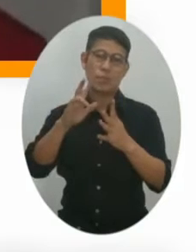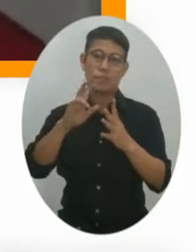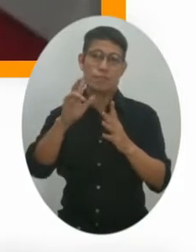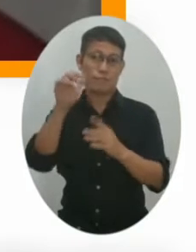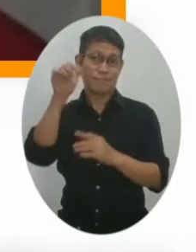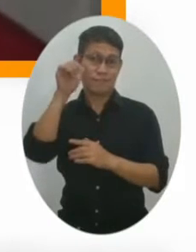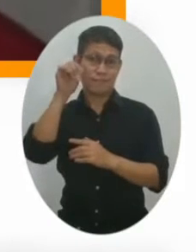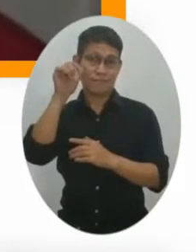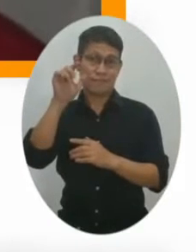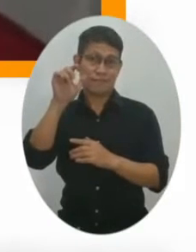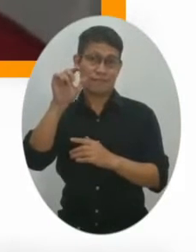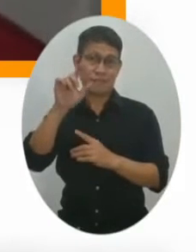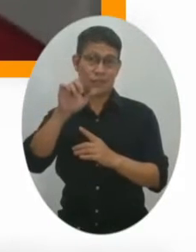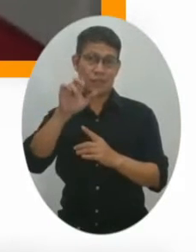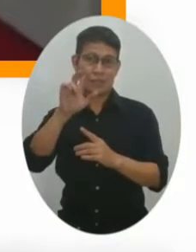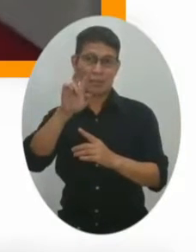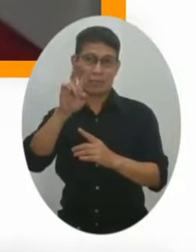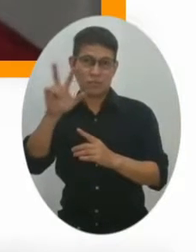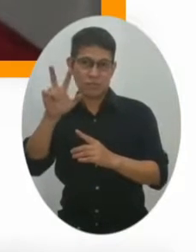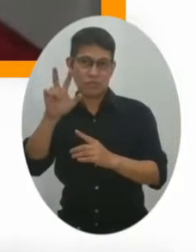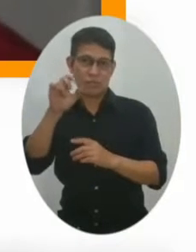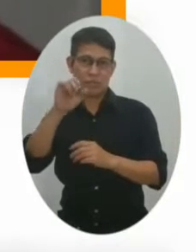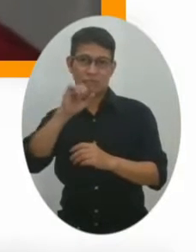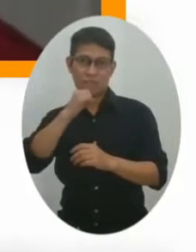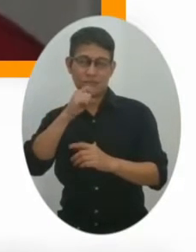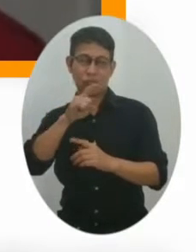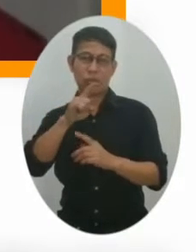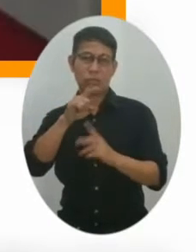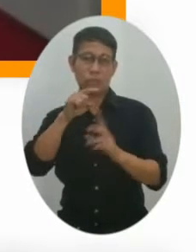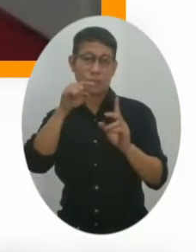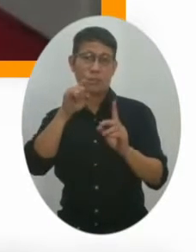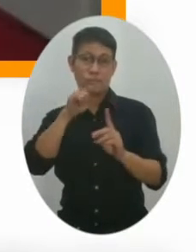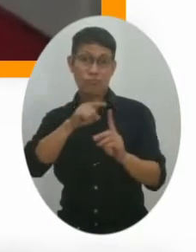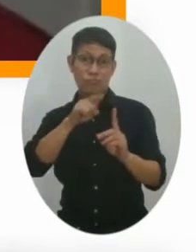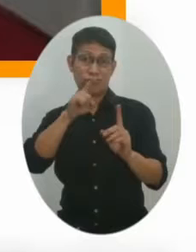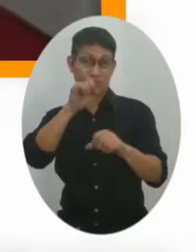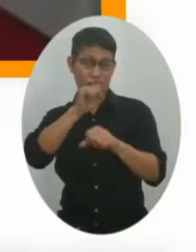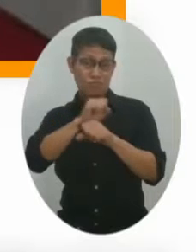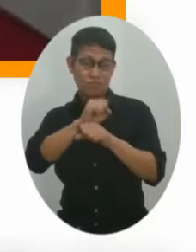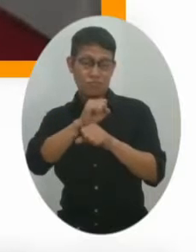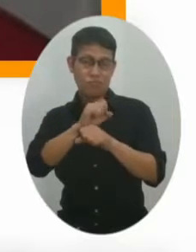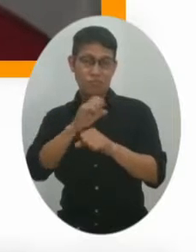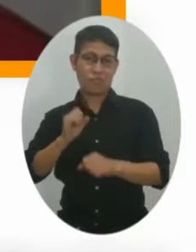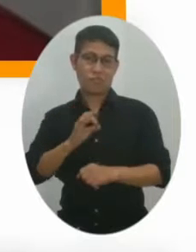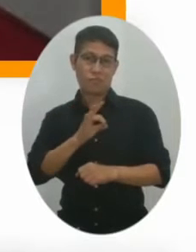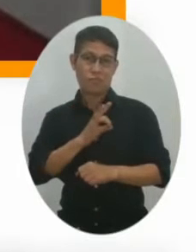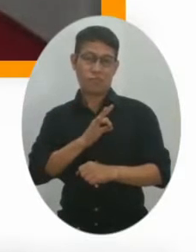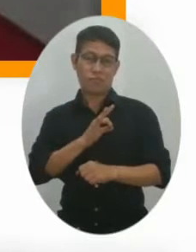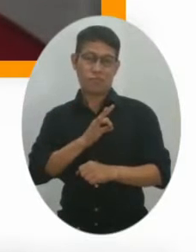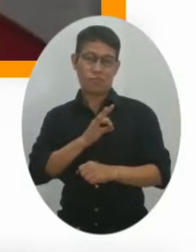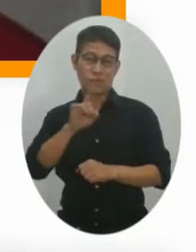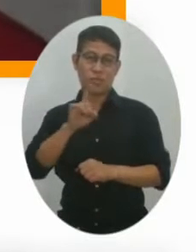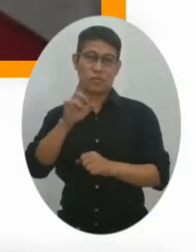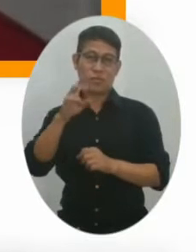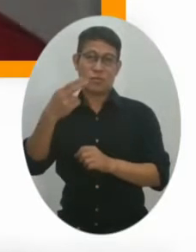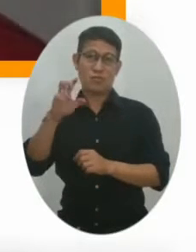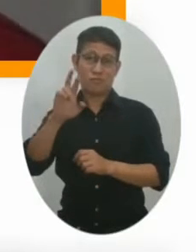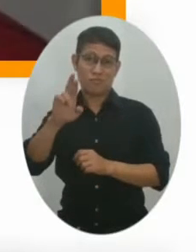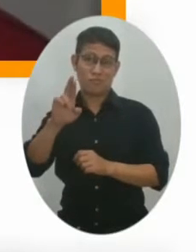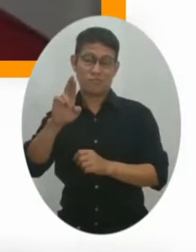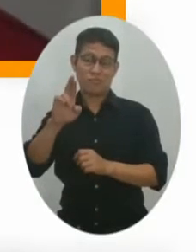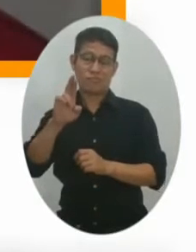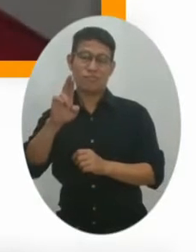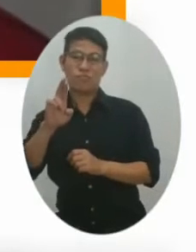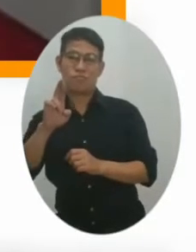Si RJ Aringo ay 23 taong gulang. Nagtatrabaho siya bilang staff sa Human